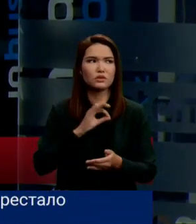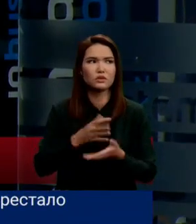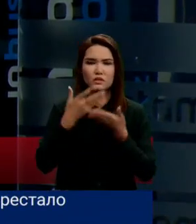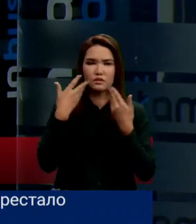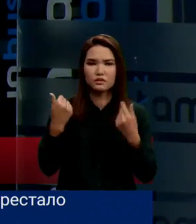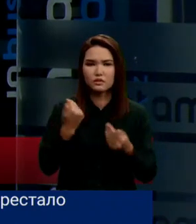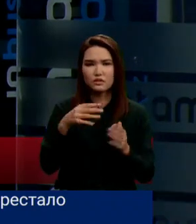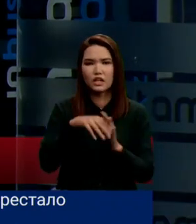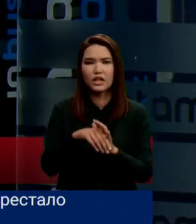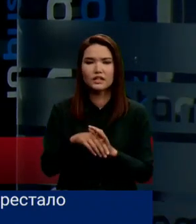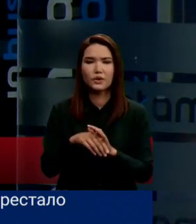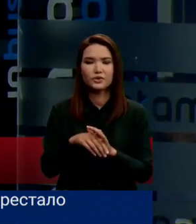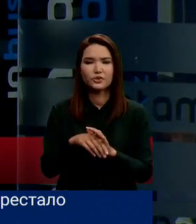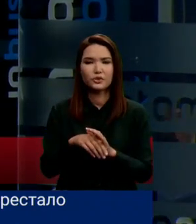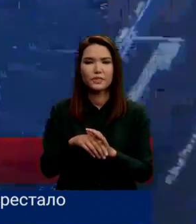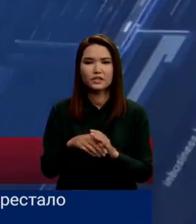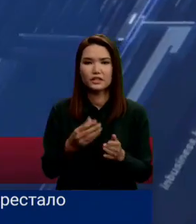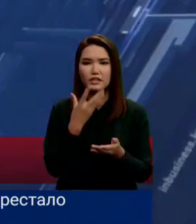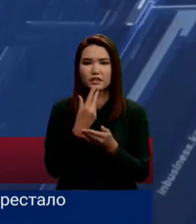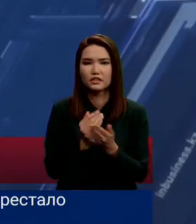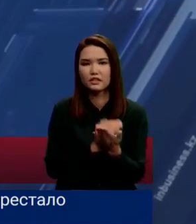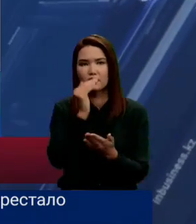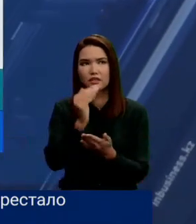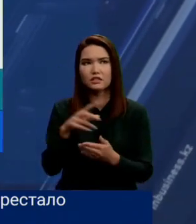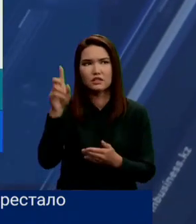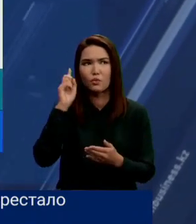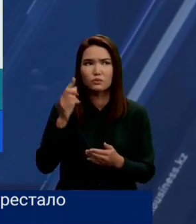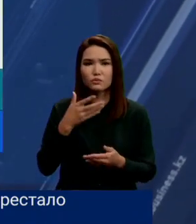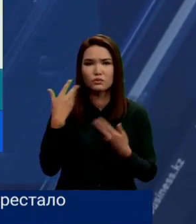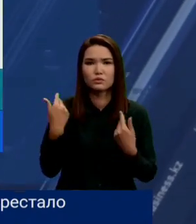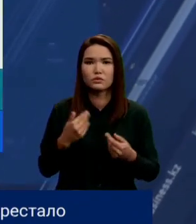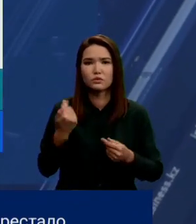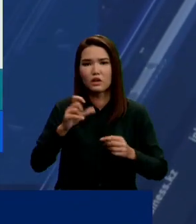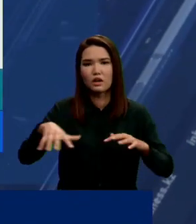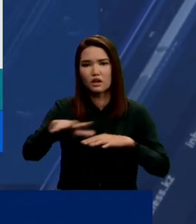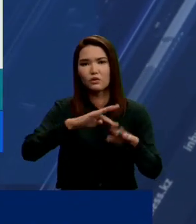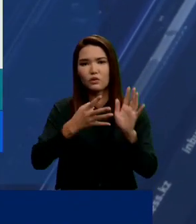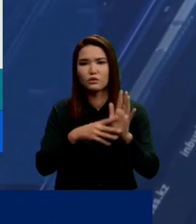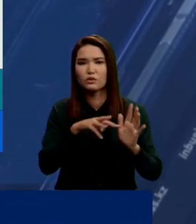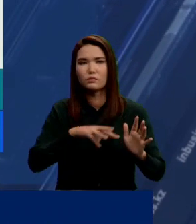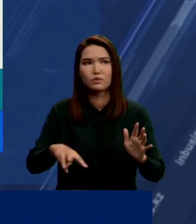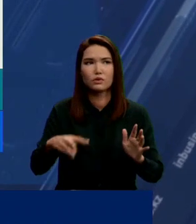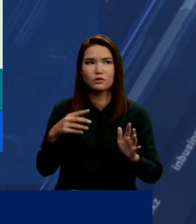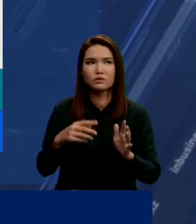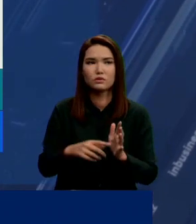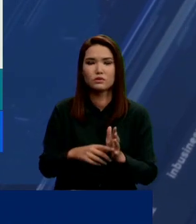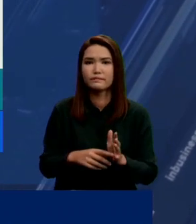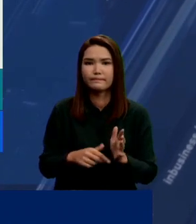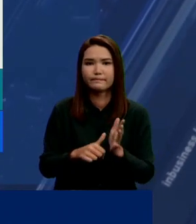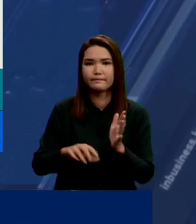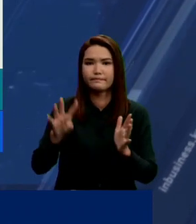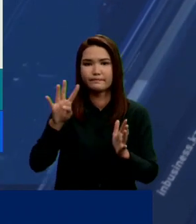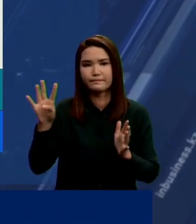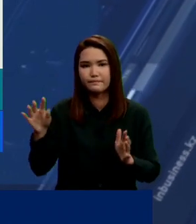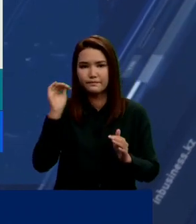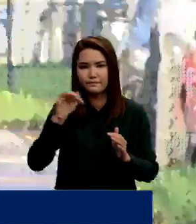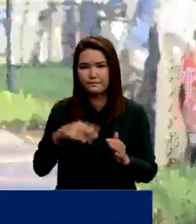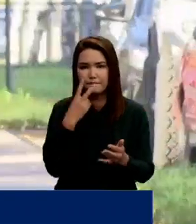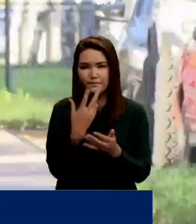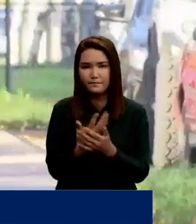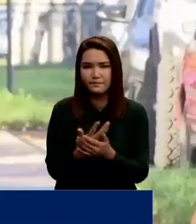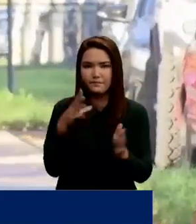көрсетті. Қазақстандықтар 19 миллион 644 мың адам болса, соның 12 миллионнан астамы қалада шоғырланған.